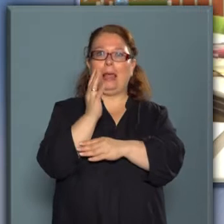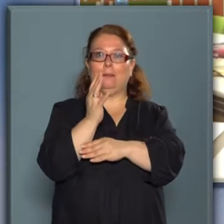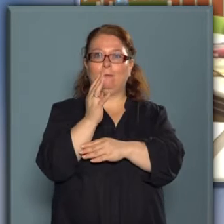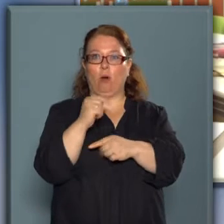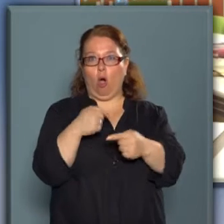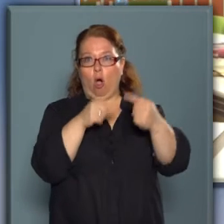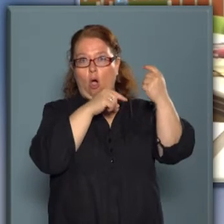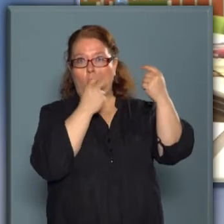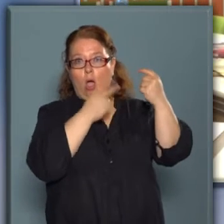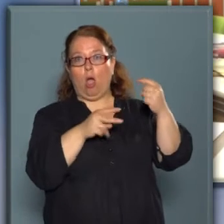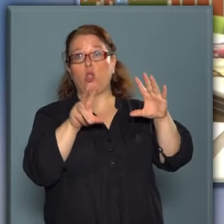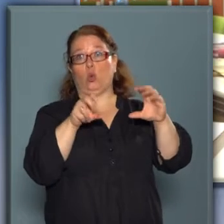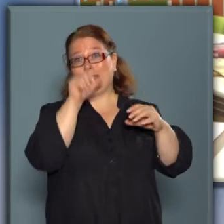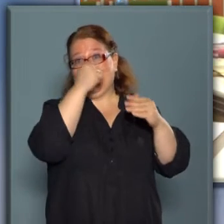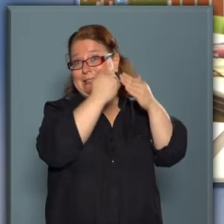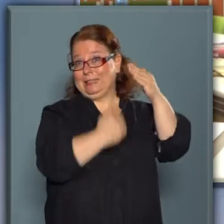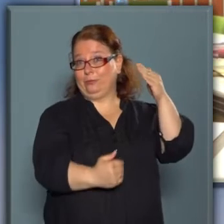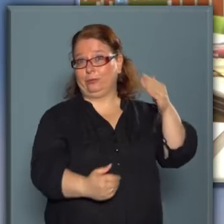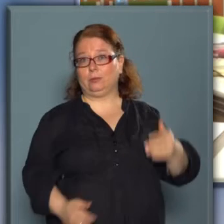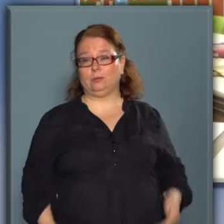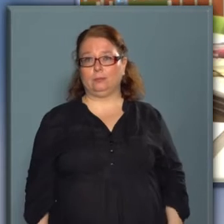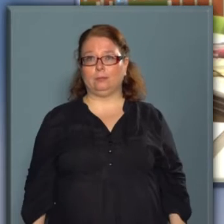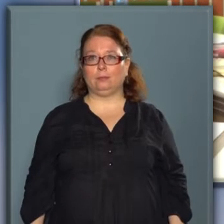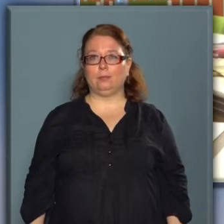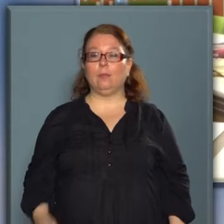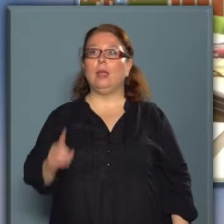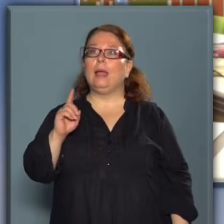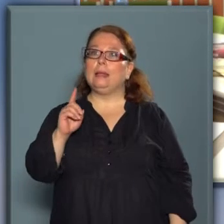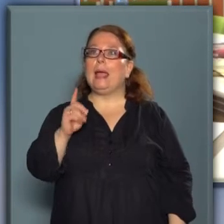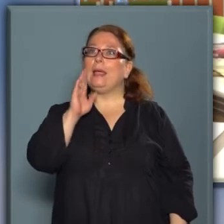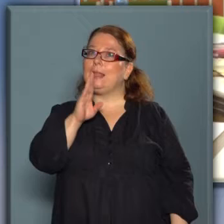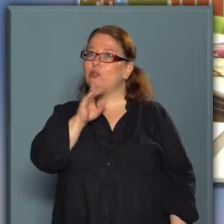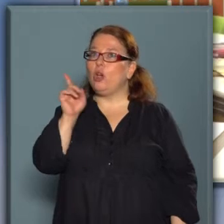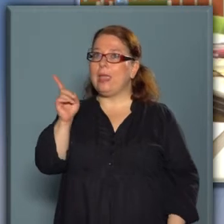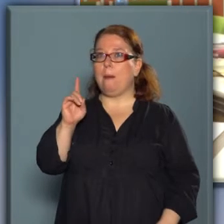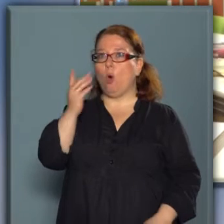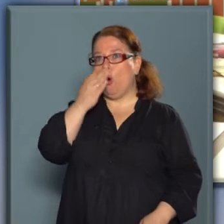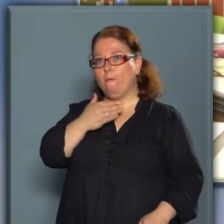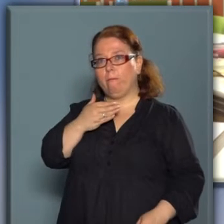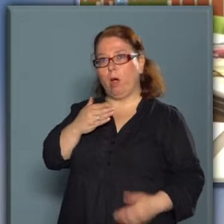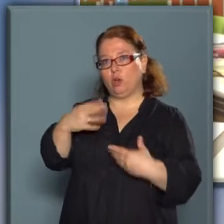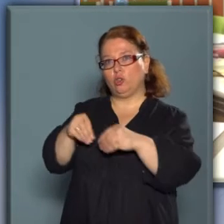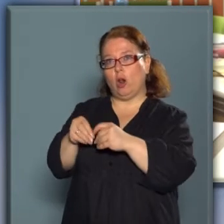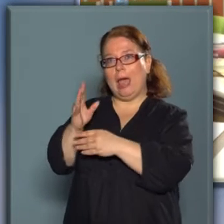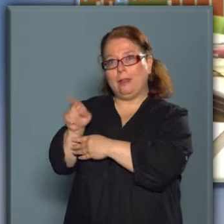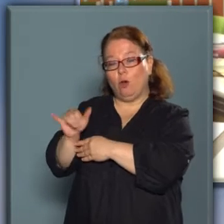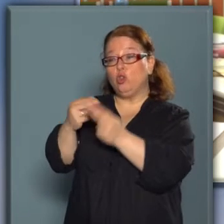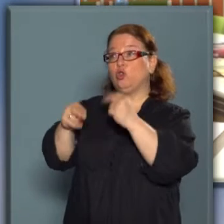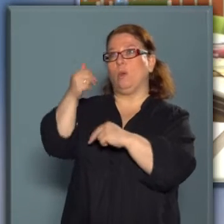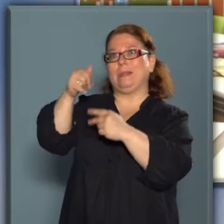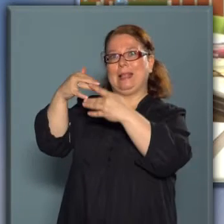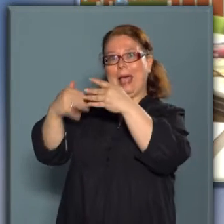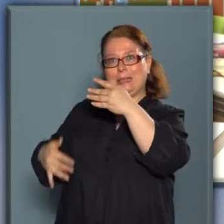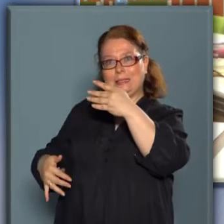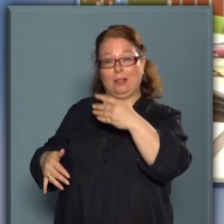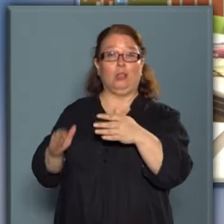családfámon 800 név van. De az édesanyámnak a Hoffmann családfája az is több száz. és